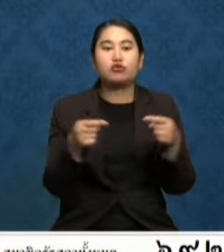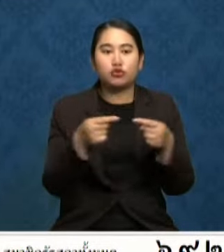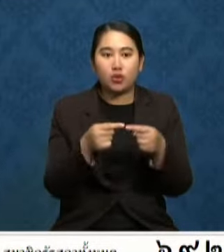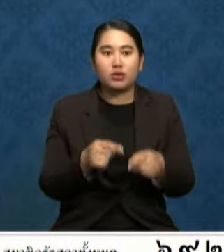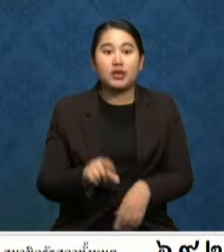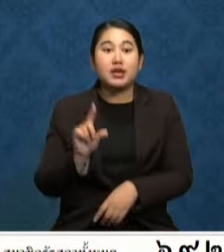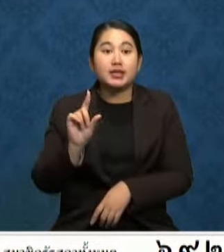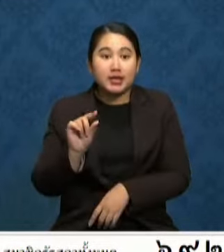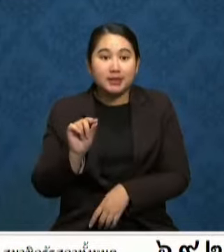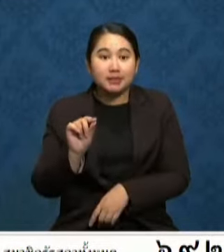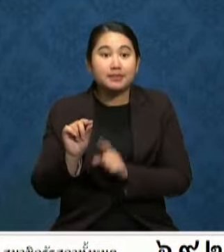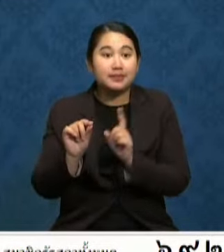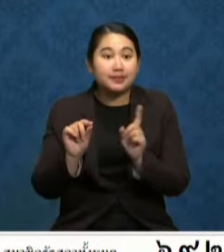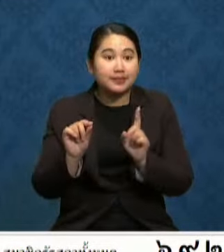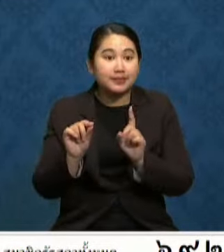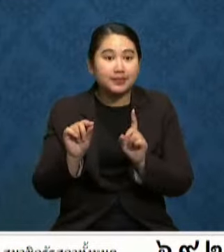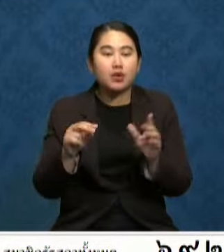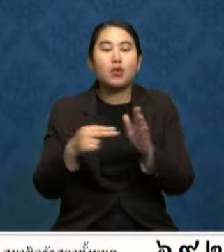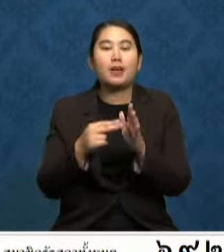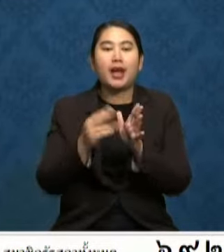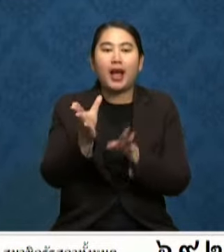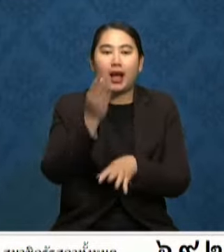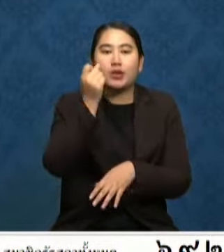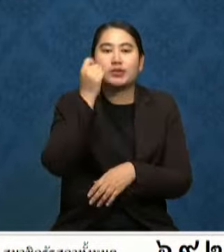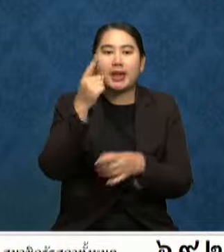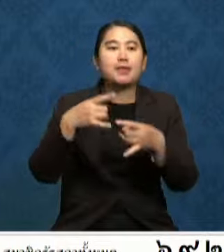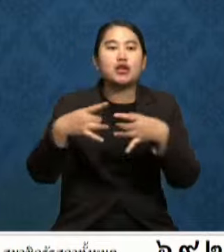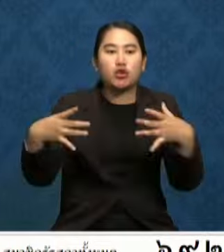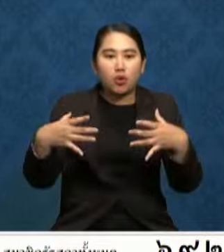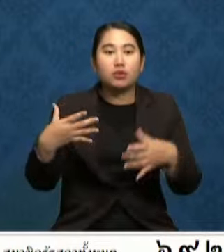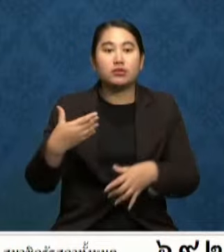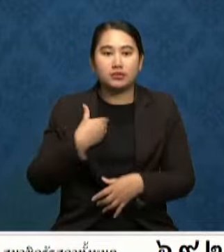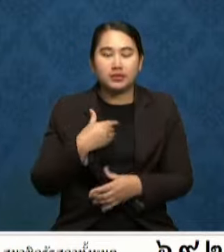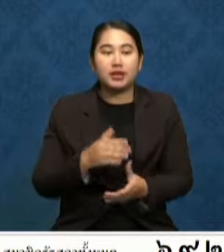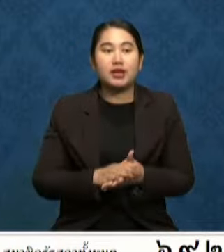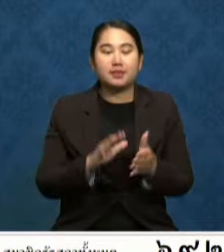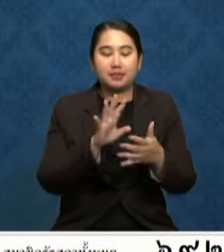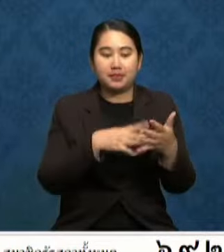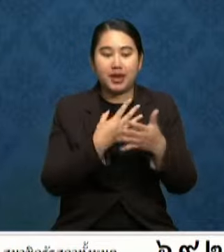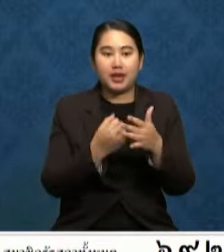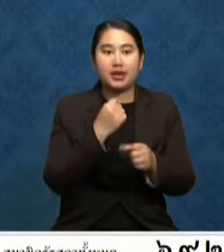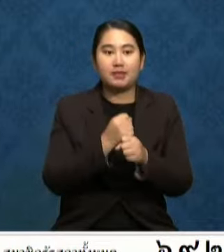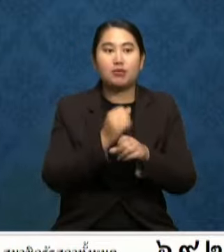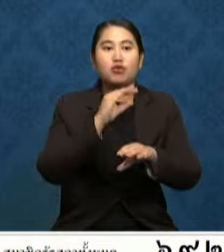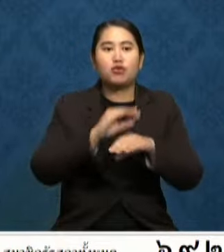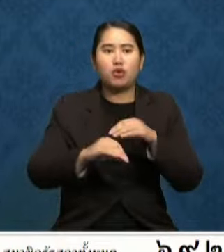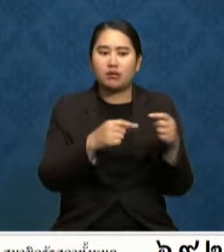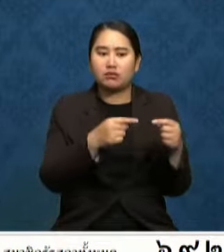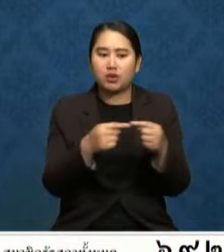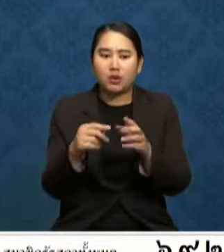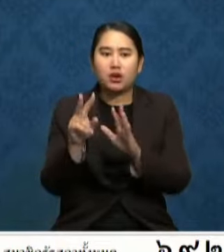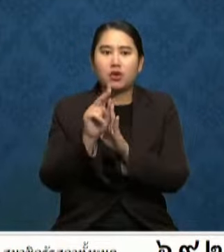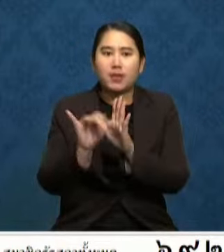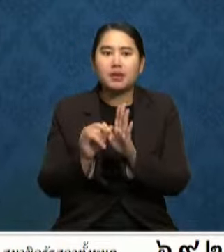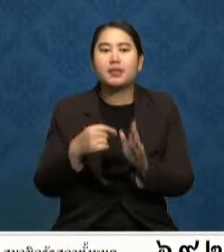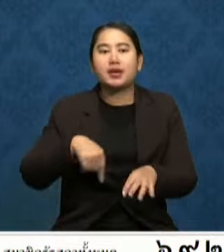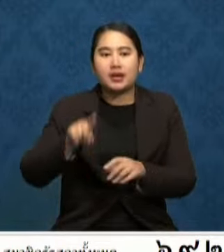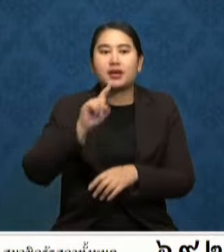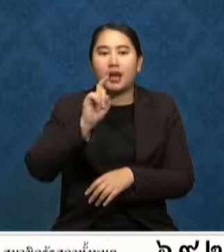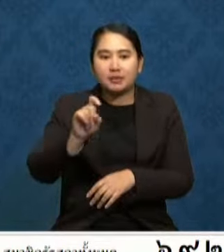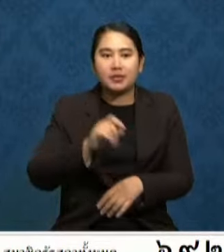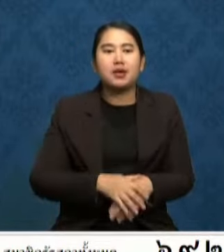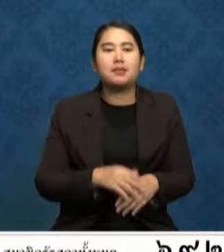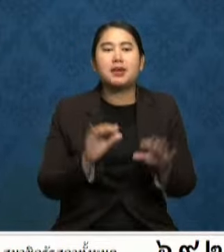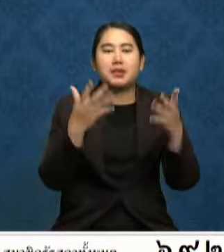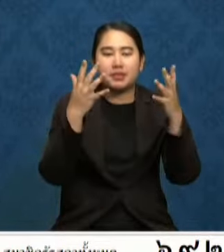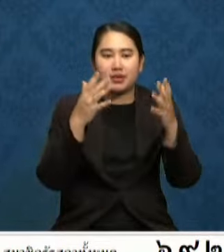อก 20 อยู่ไหน20 คือคามเข้าใจที่ไม่ตรงกนว่าแผนงานโงกนั่คือนยบายก็ไปถามหาซะซึ